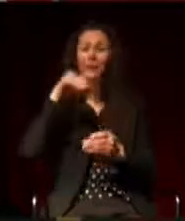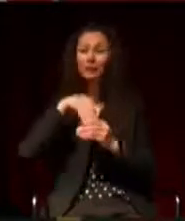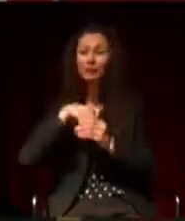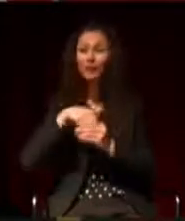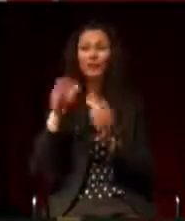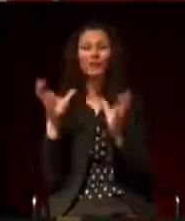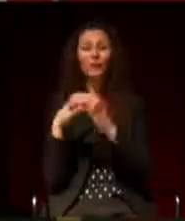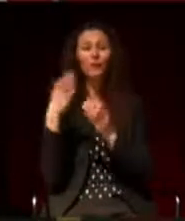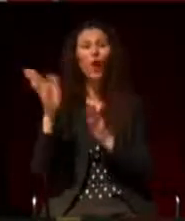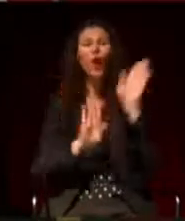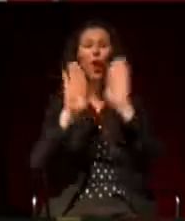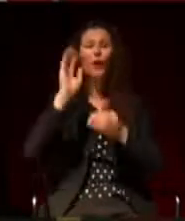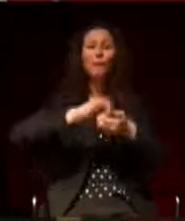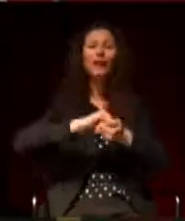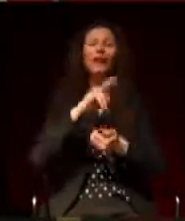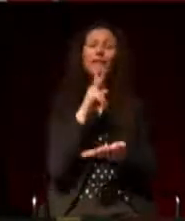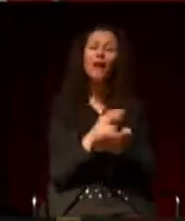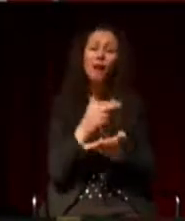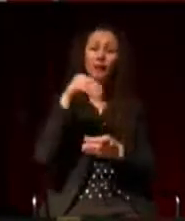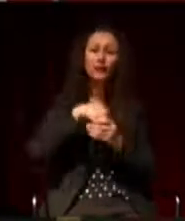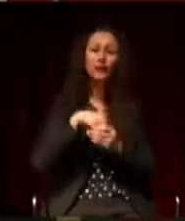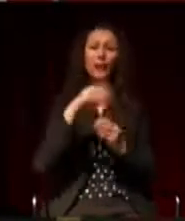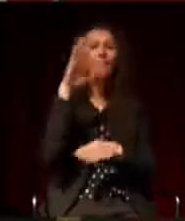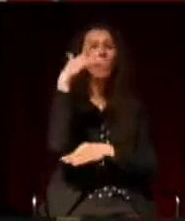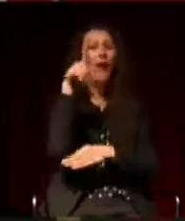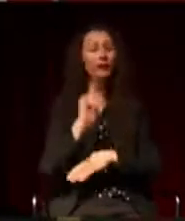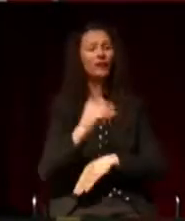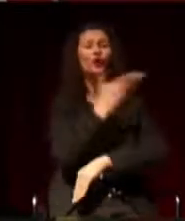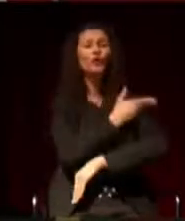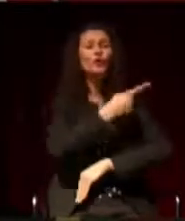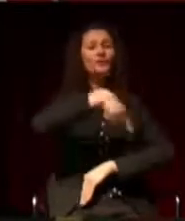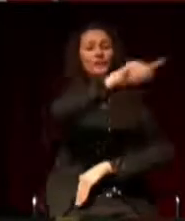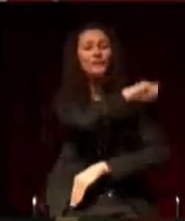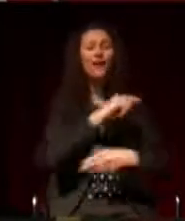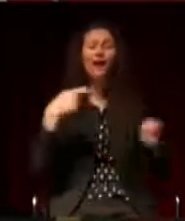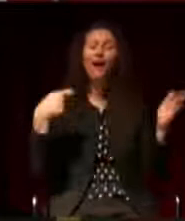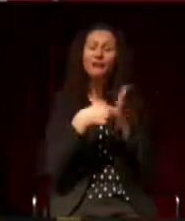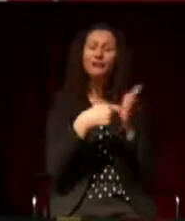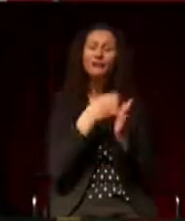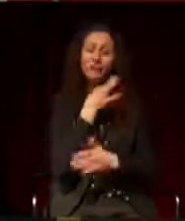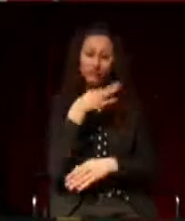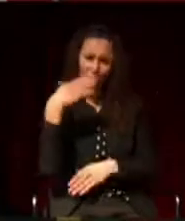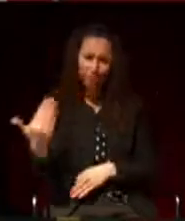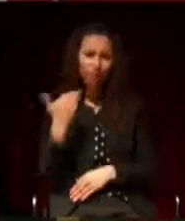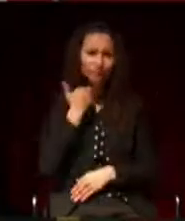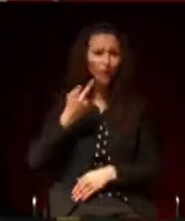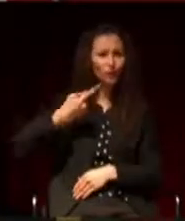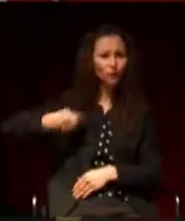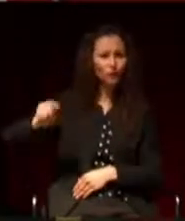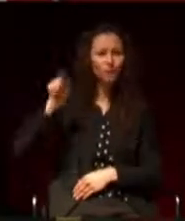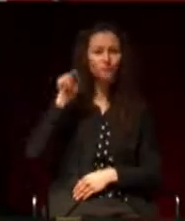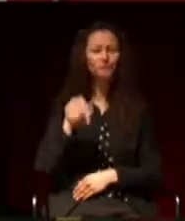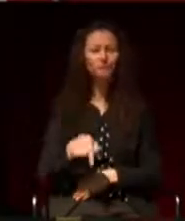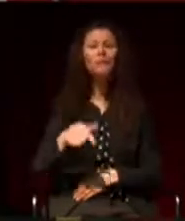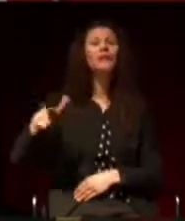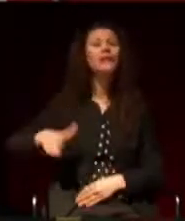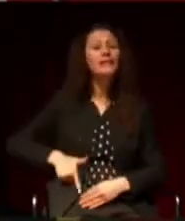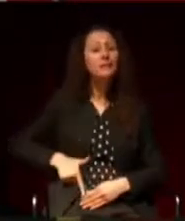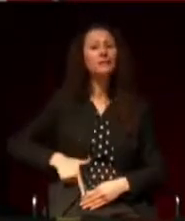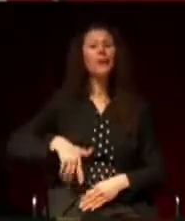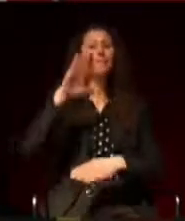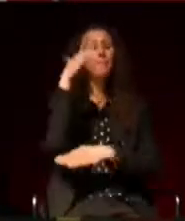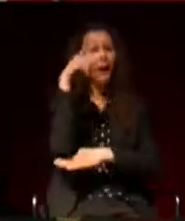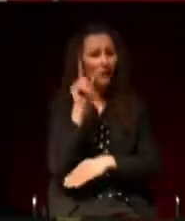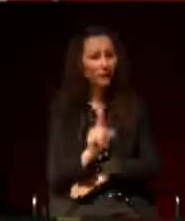Hareket Partisi grubuna bu oy birliği kararlarından dolayı Bayraklı yurttaşlarımız adına şükranlarımı sunmayı bir borç biliyorum. İzmir'imize